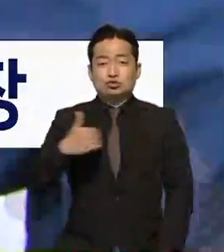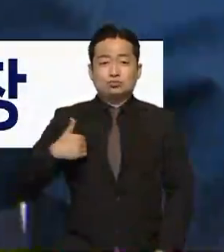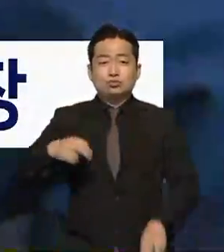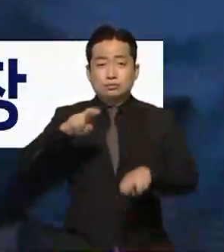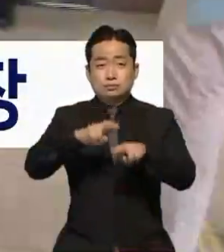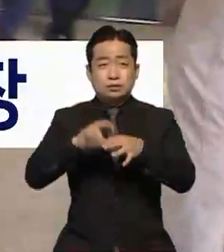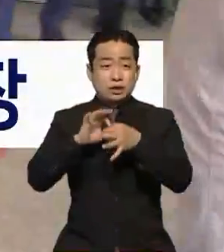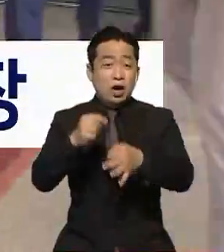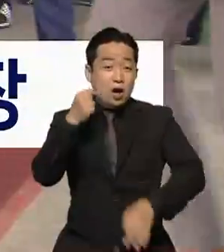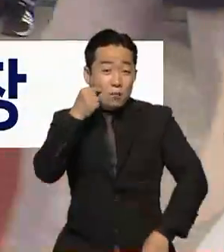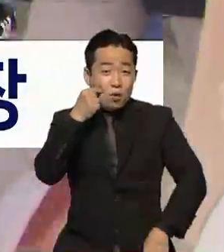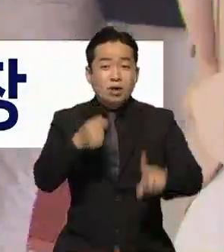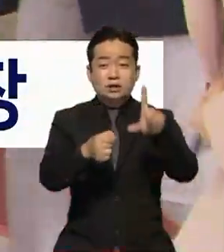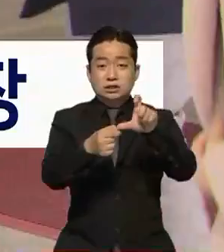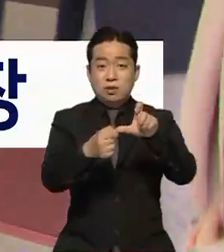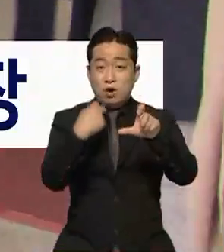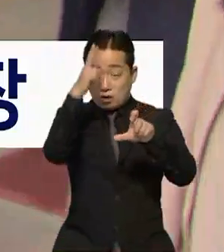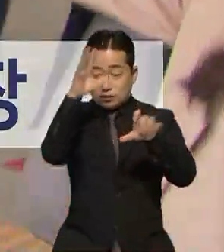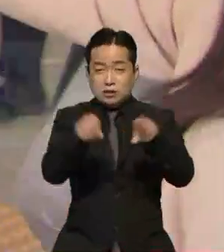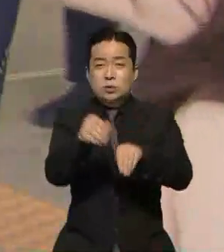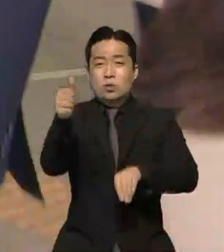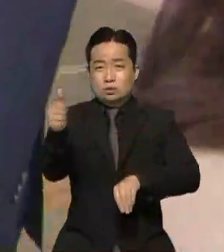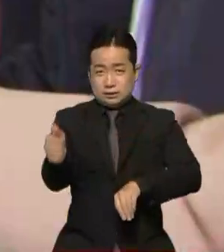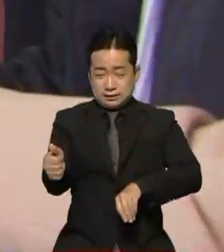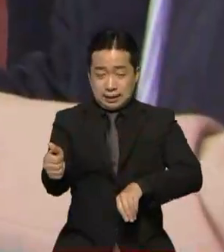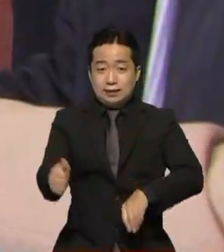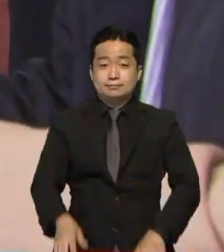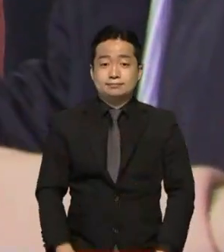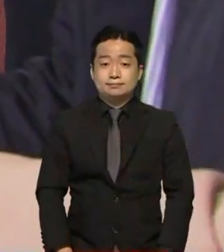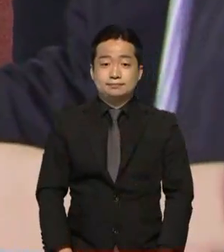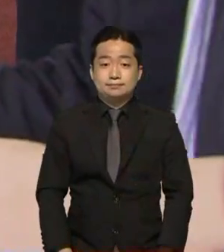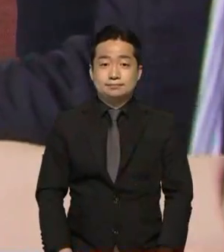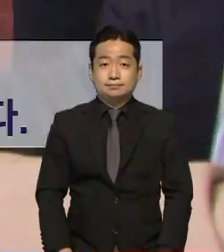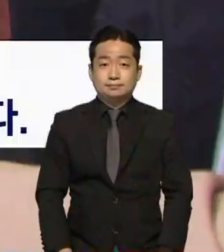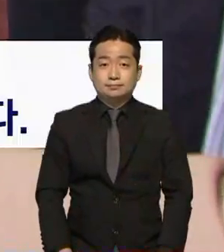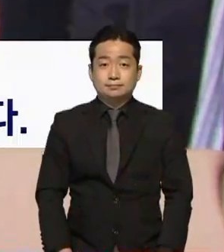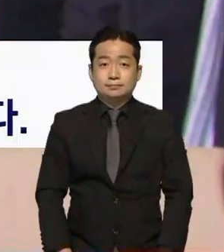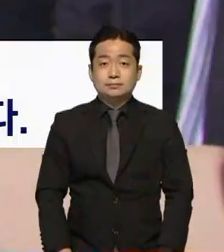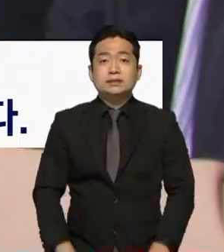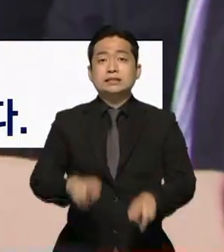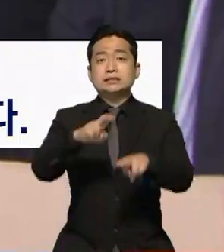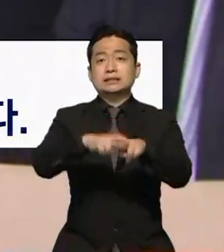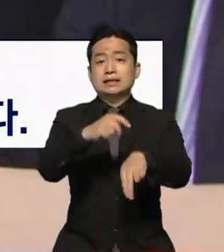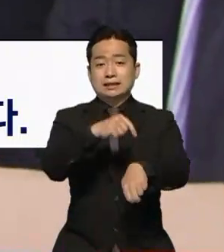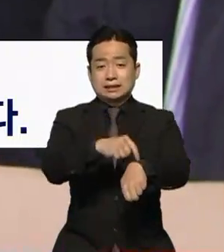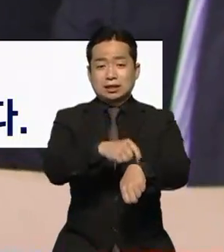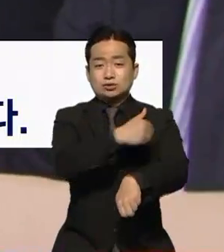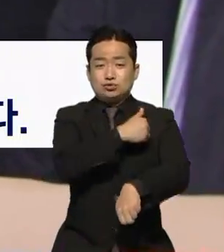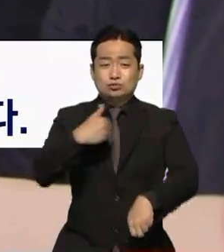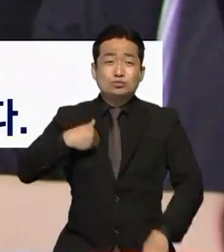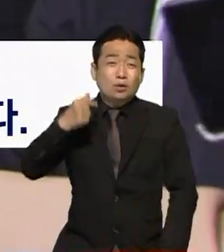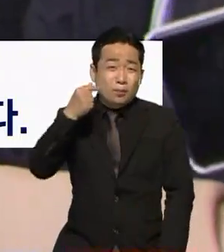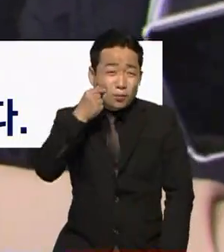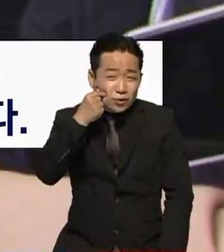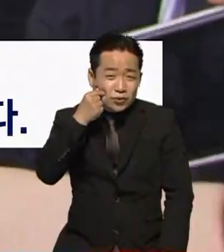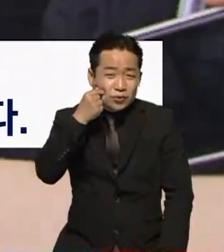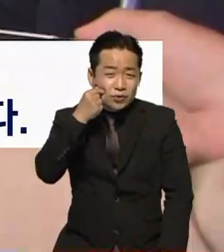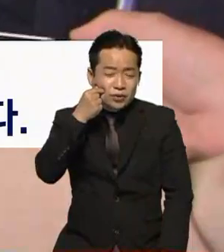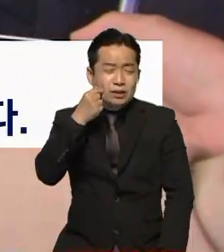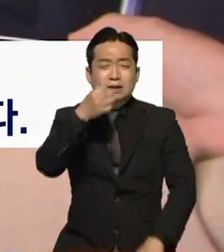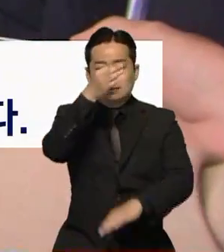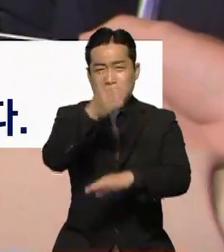못한 15번째 검찰총장이 됐습니다. 임기를 지키지 못한 점에 대해서 한편으로